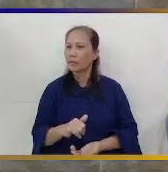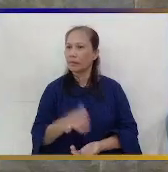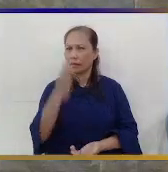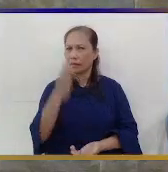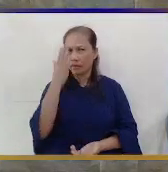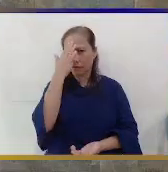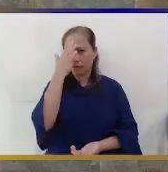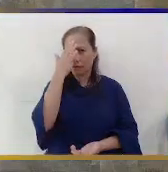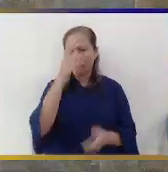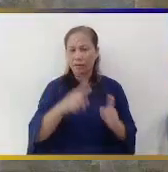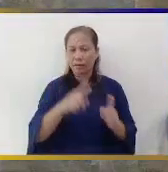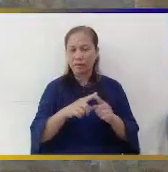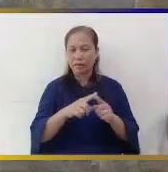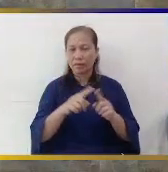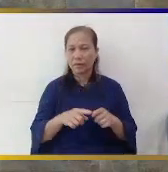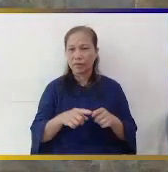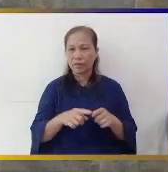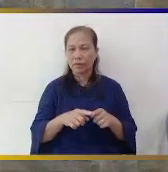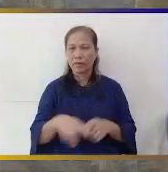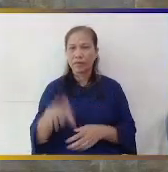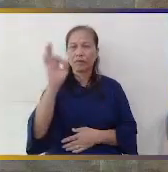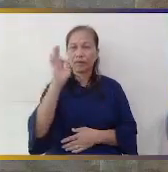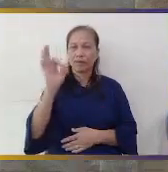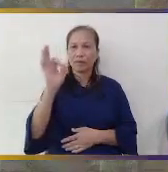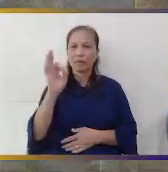nagsimula po siya sa kanyang pagpi-print